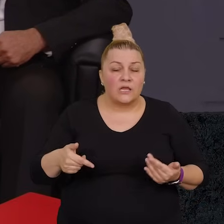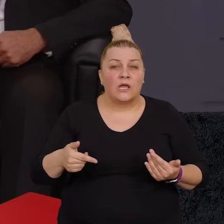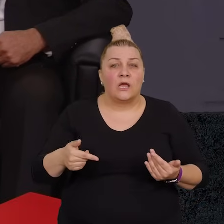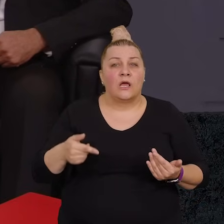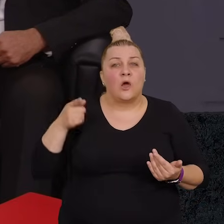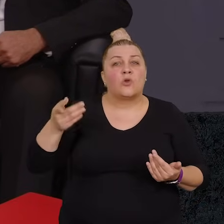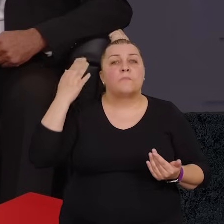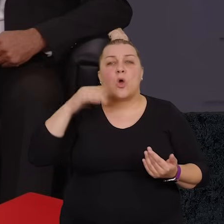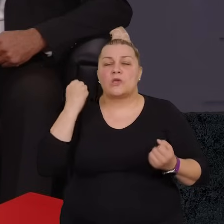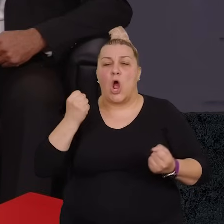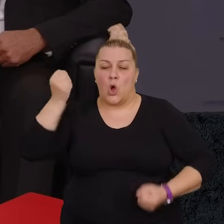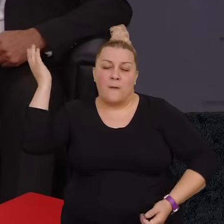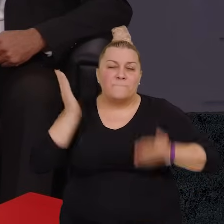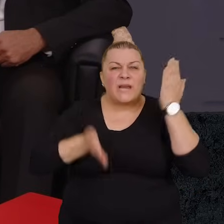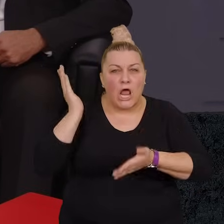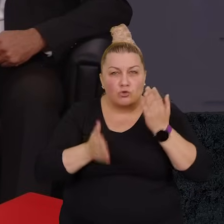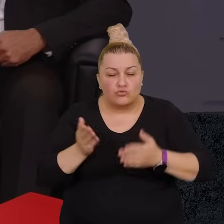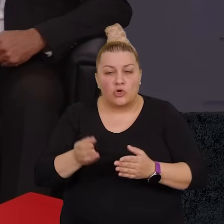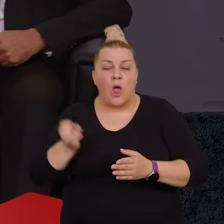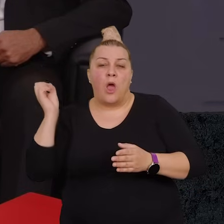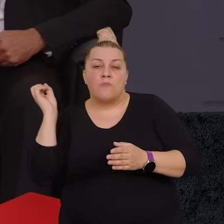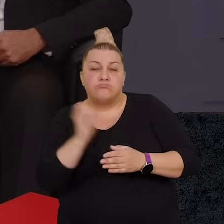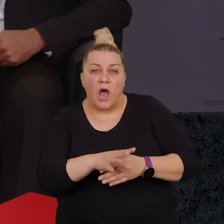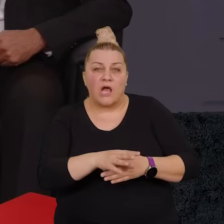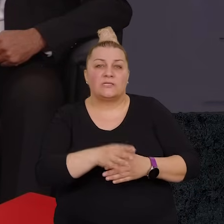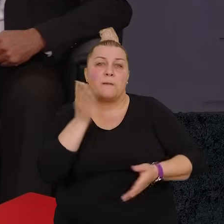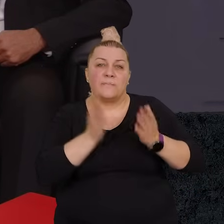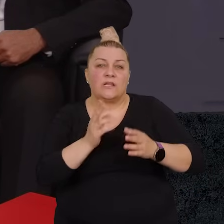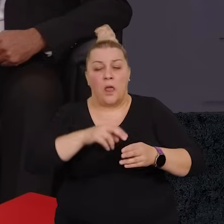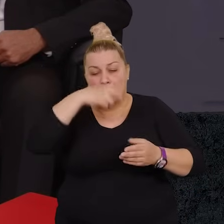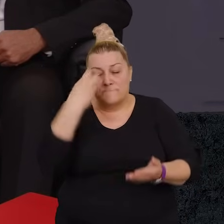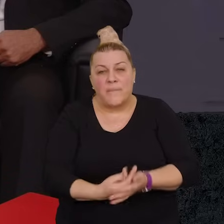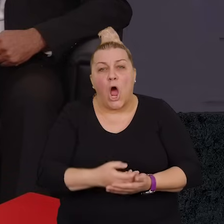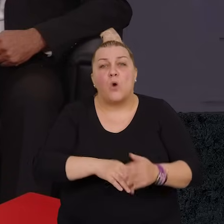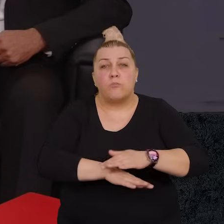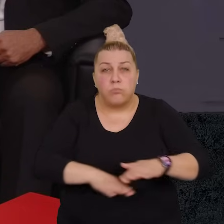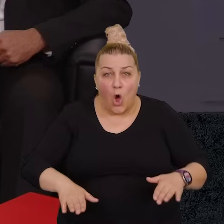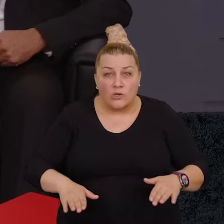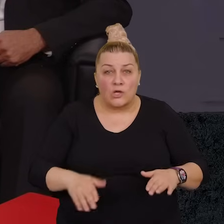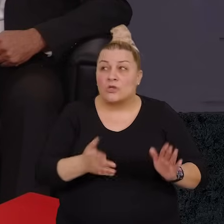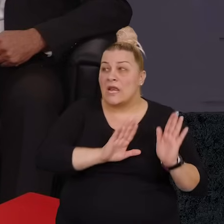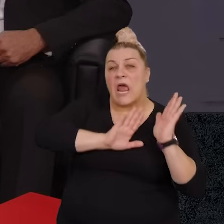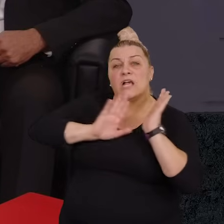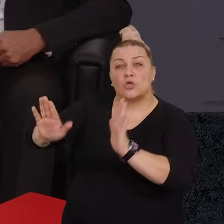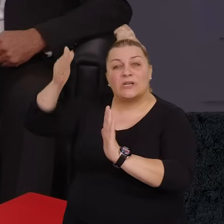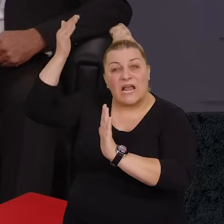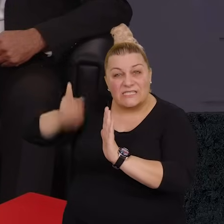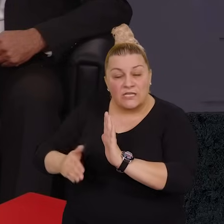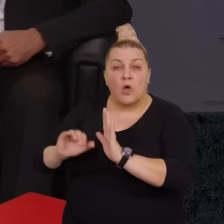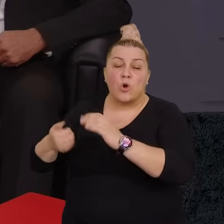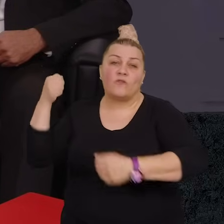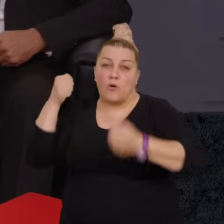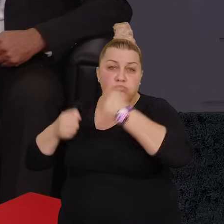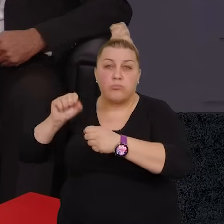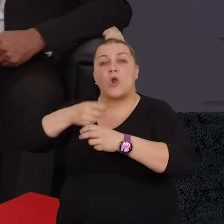koji je bio pretučen, koji bacili smo u štaku, onda su ga stavili, istukli ga, on pao na pod, onda su ga digli i naslonili na zid, pa onda su ga tukli dok opet ne